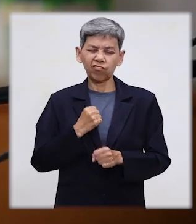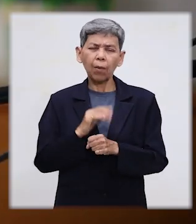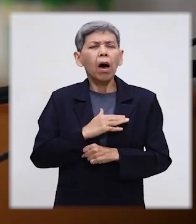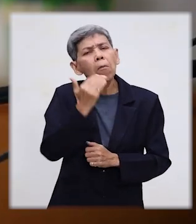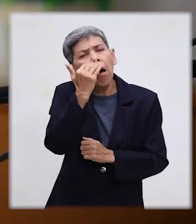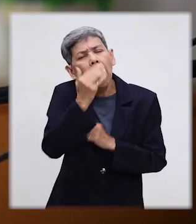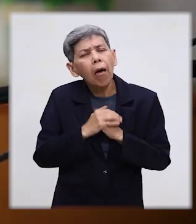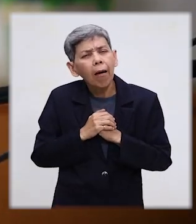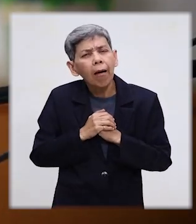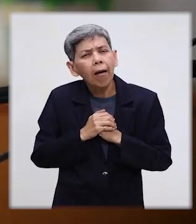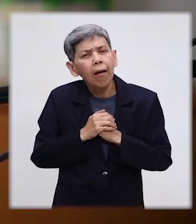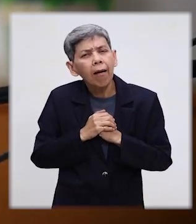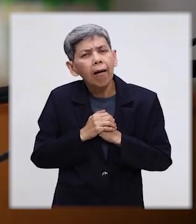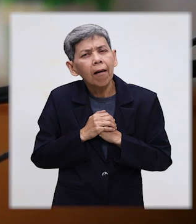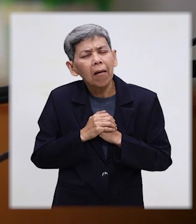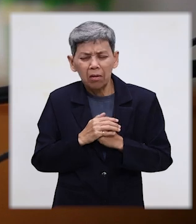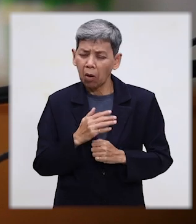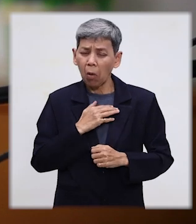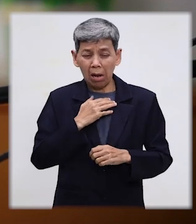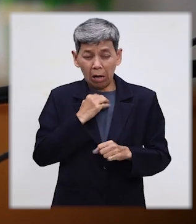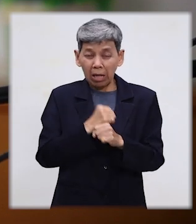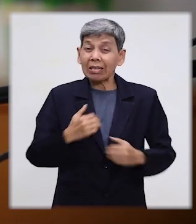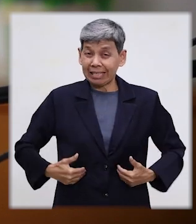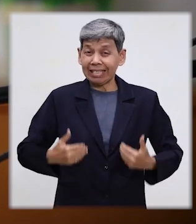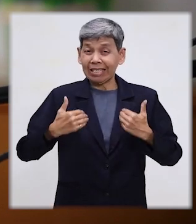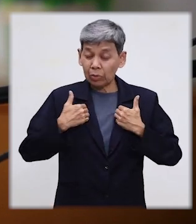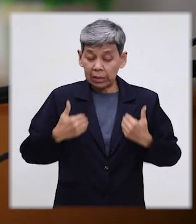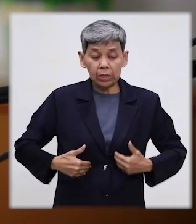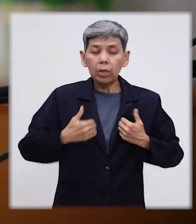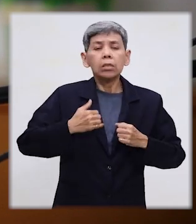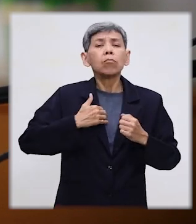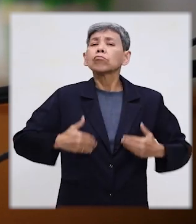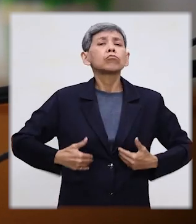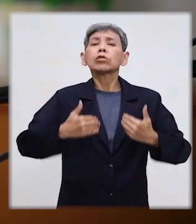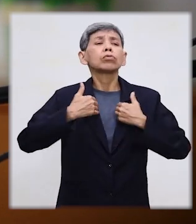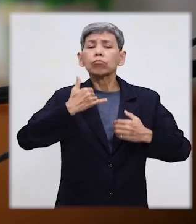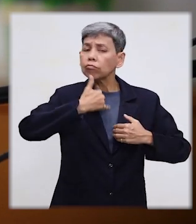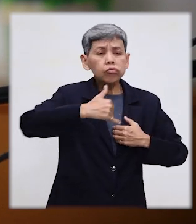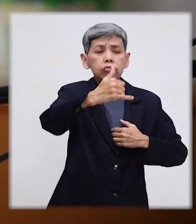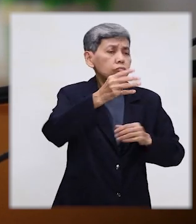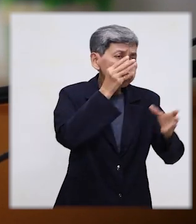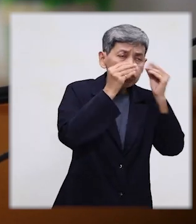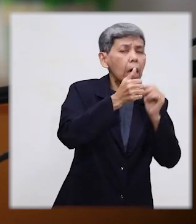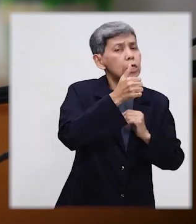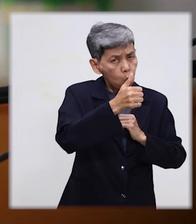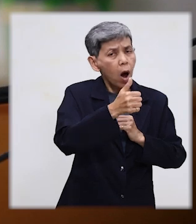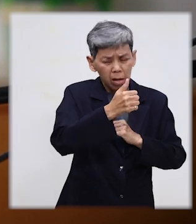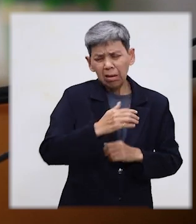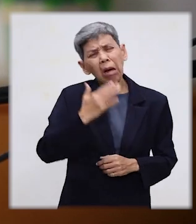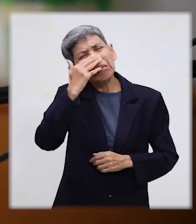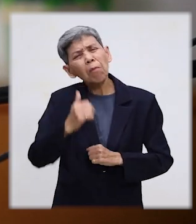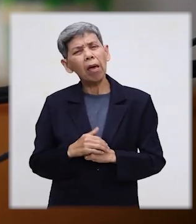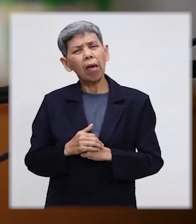ามันคือการใช้ชีวิตทำไมเราไม่ไปใช้ชีวิตจริงๆทำไมต้องผ่านภาพยนตร์